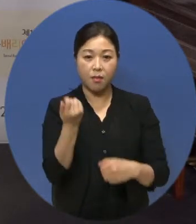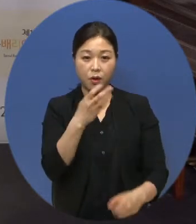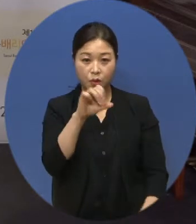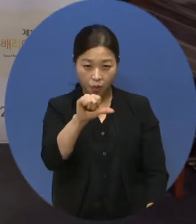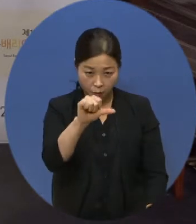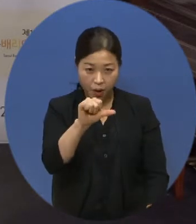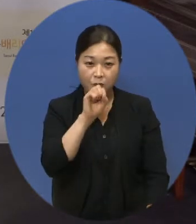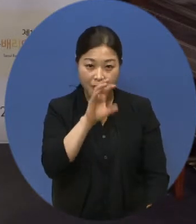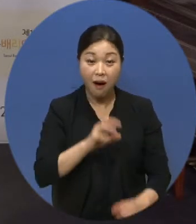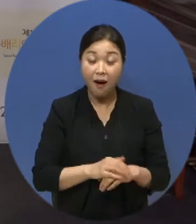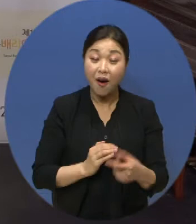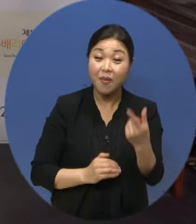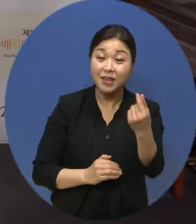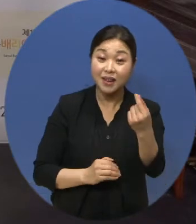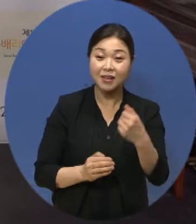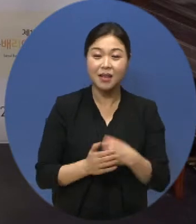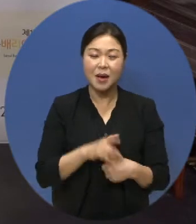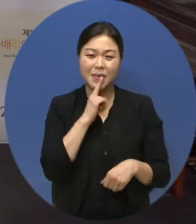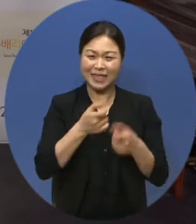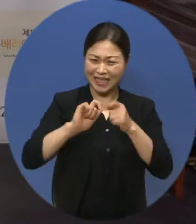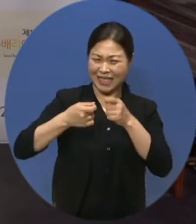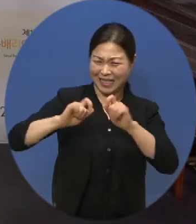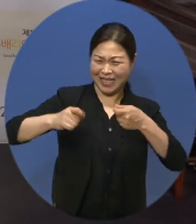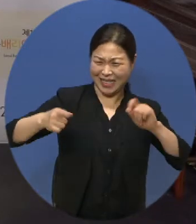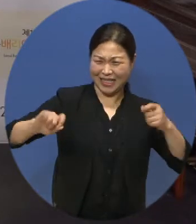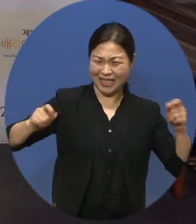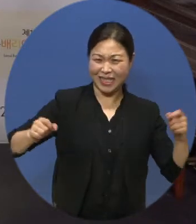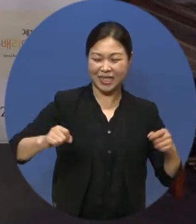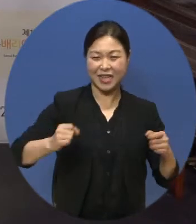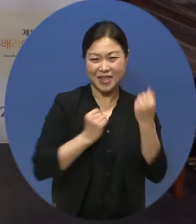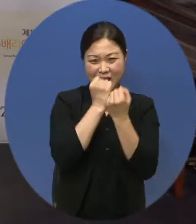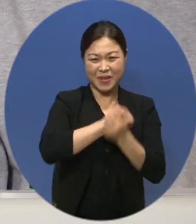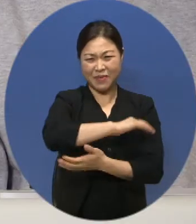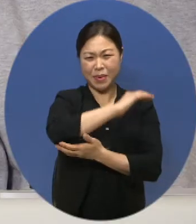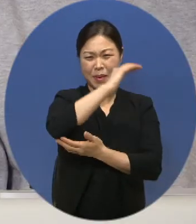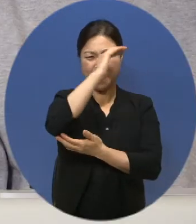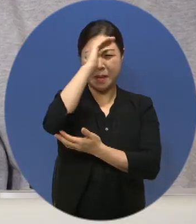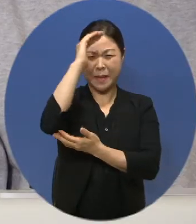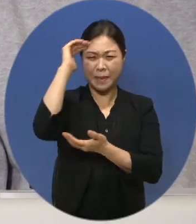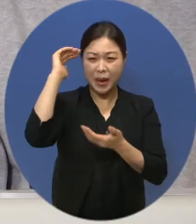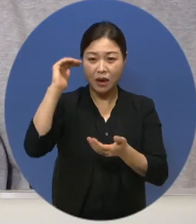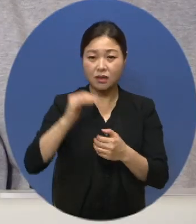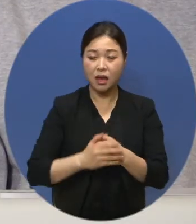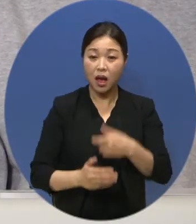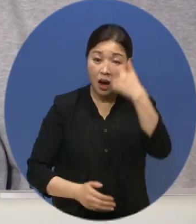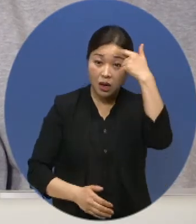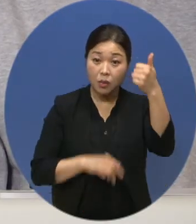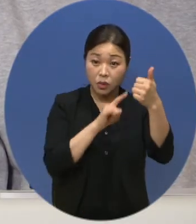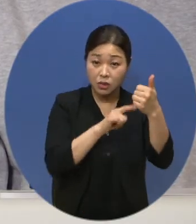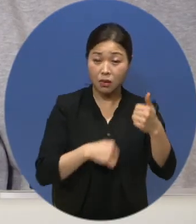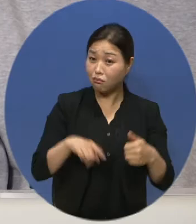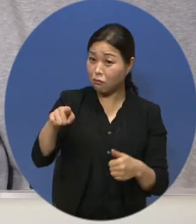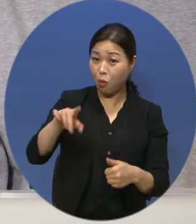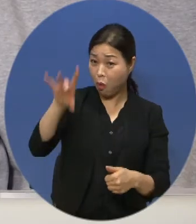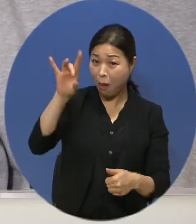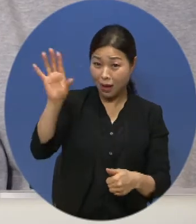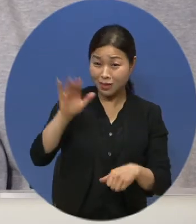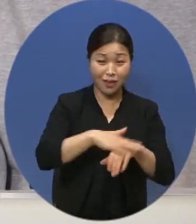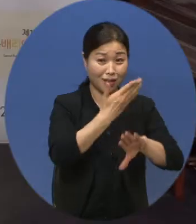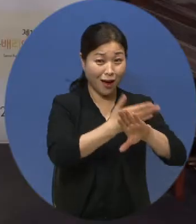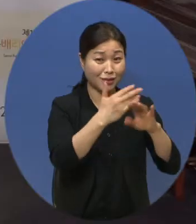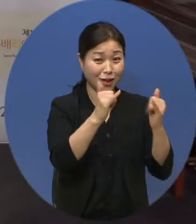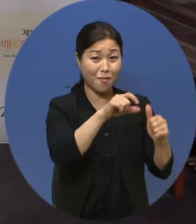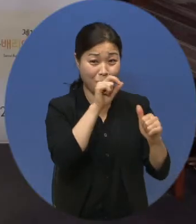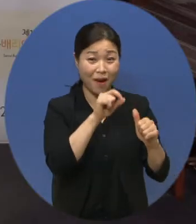얘기하셨죠. 그 길게 이렇게 장황하게 설명했는데 네. 할아버지는 전혀 다른 번호를 뽑겠다고 말씀하시는 네.